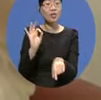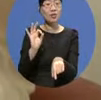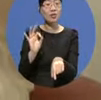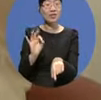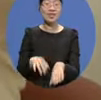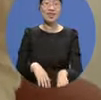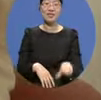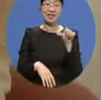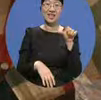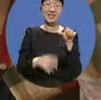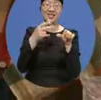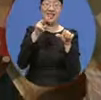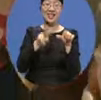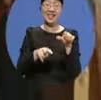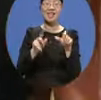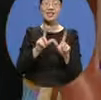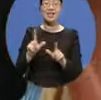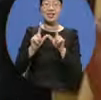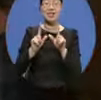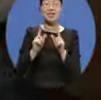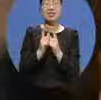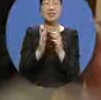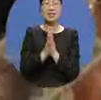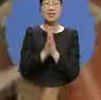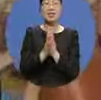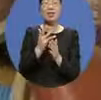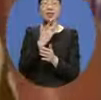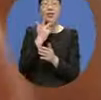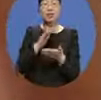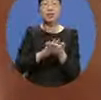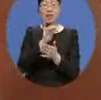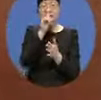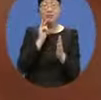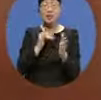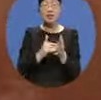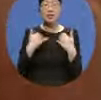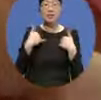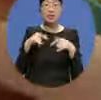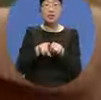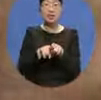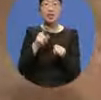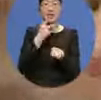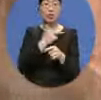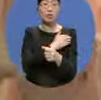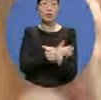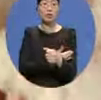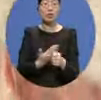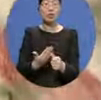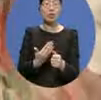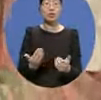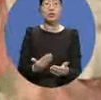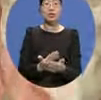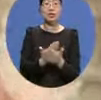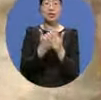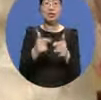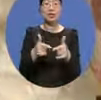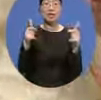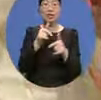$5. 생활에서 겪을 수 있는 친근한 주제로 영어 놀이를 하면서 재미와 함께 영어 실력도 쑥쑥 느는 아이들.